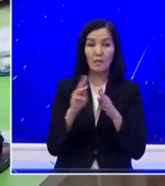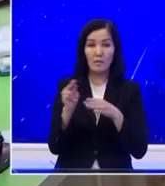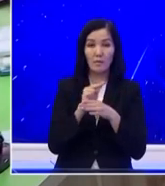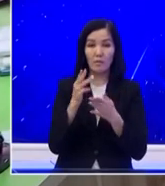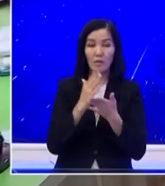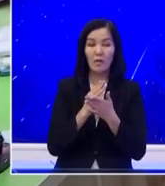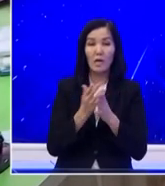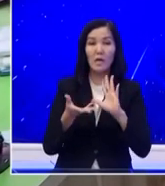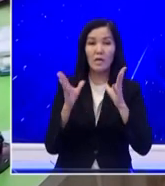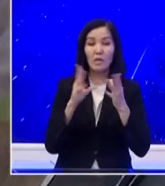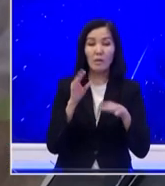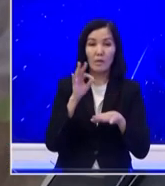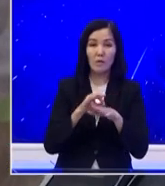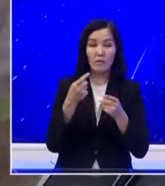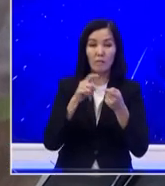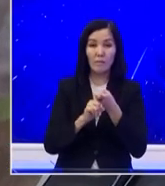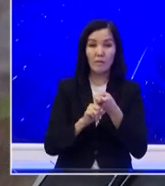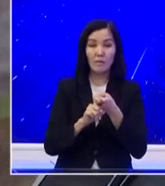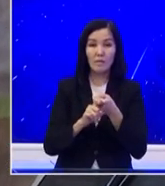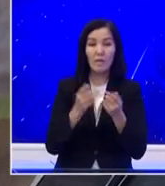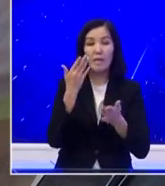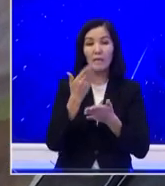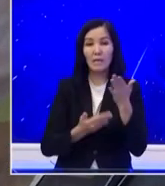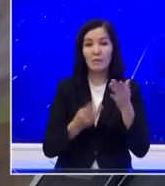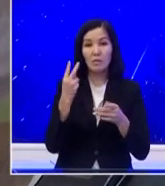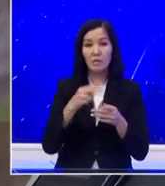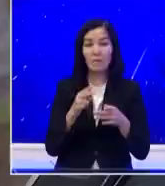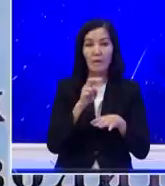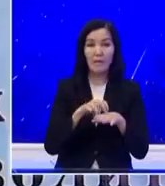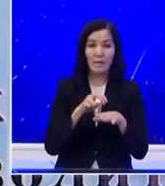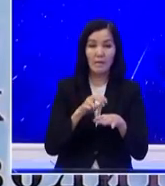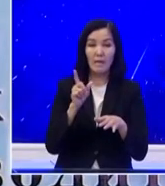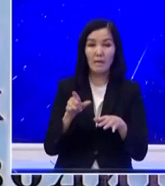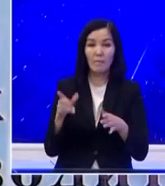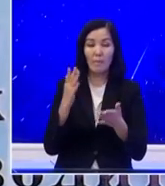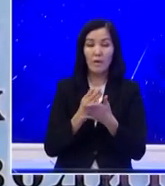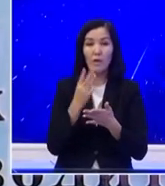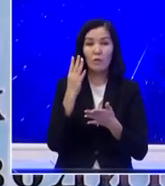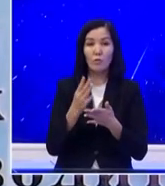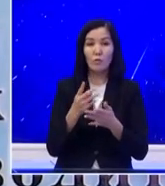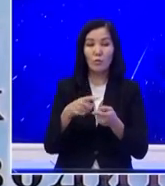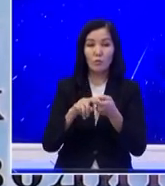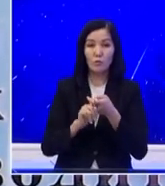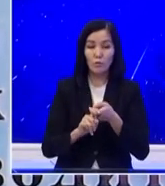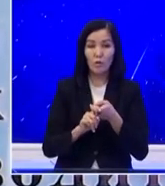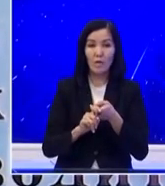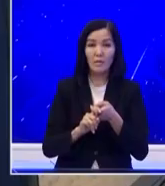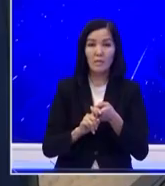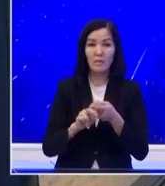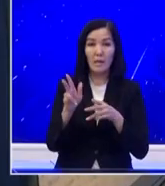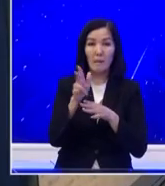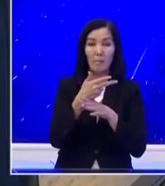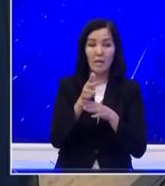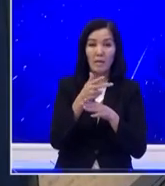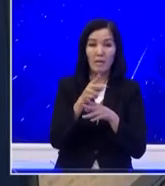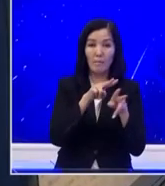бойынша коронавирус инфекциясына байланысты кеңес беретін 20 дәрігер бар. Оның 4-еуі вирусты жұқтырғандарды бейне қоңырау